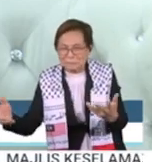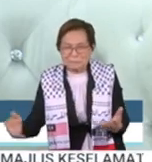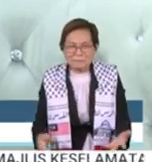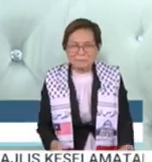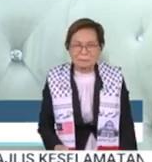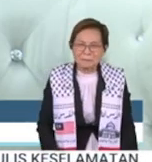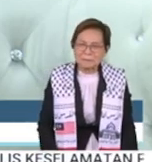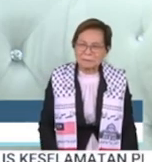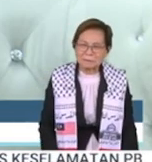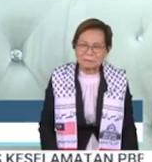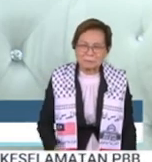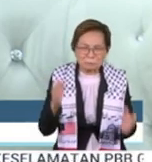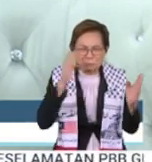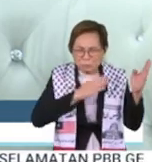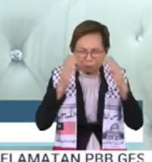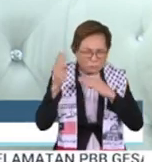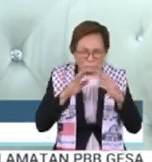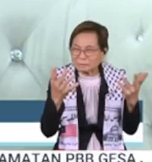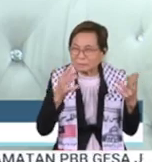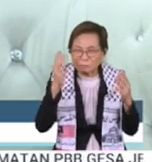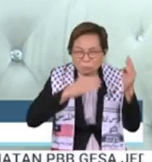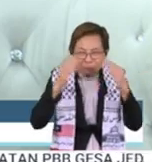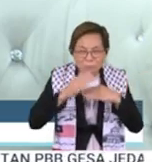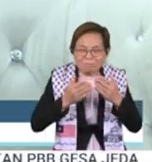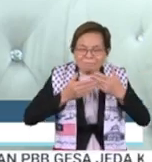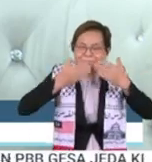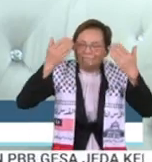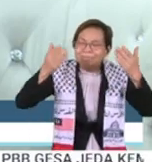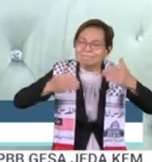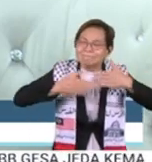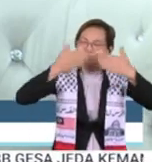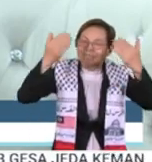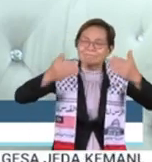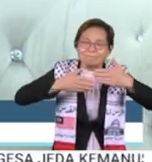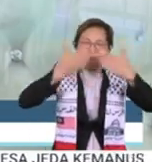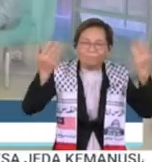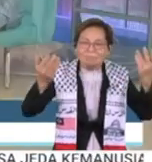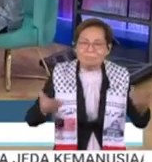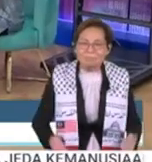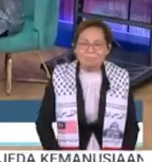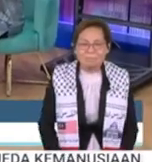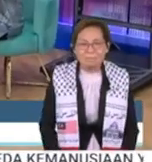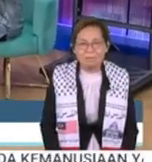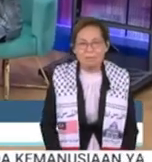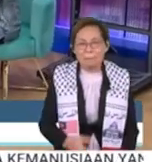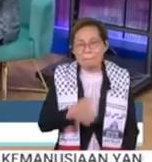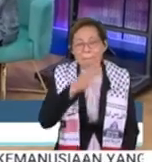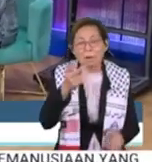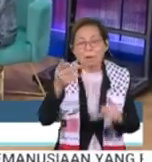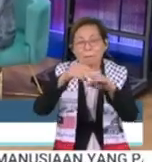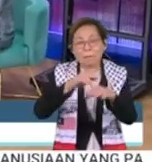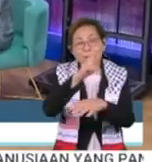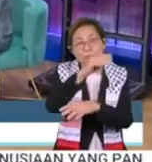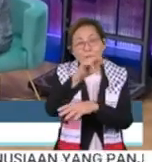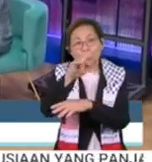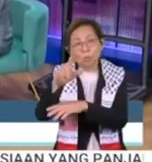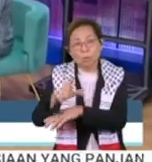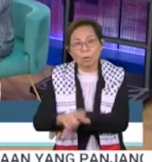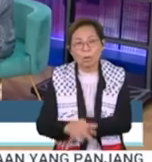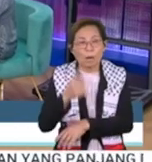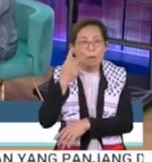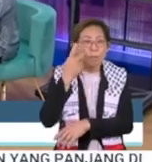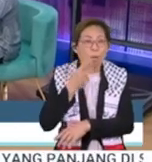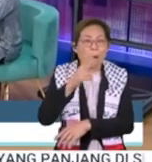bau darah, tak ada bau, hanya just wangi. Masya-Allah, masya-Allah, masya-Allah, wangi. Ibu kepada Nurul Ain,